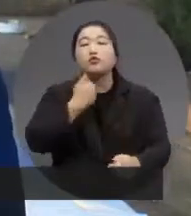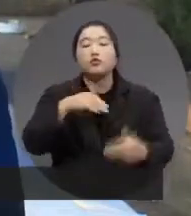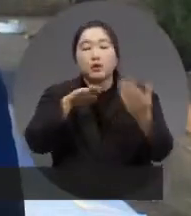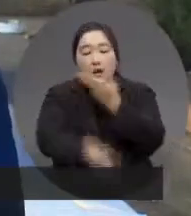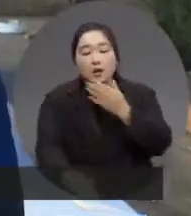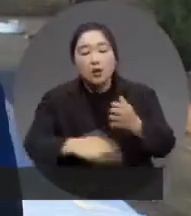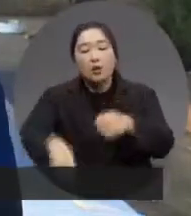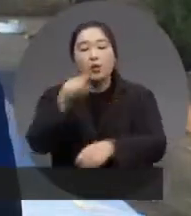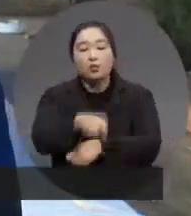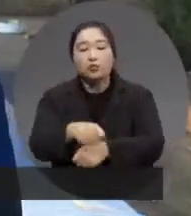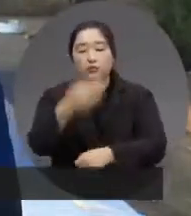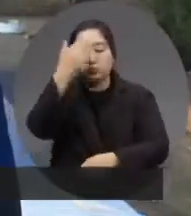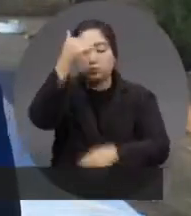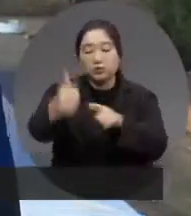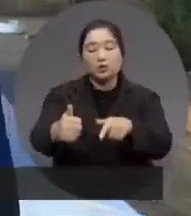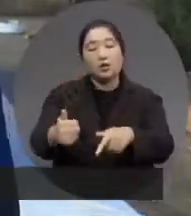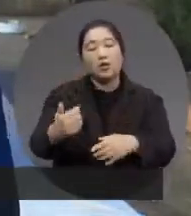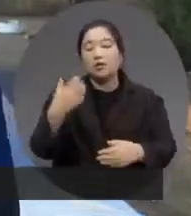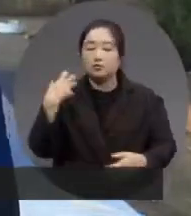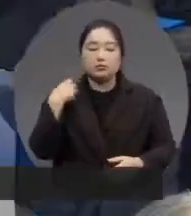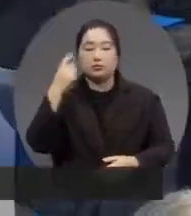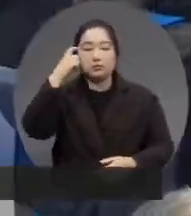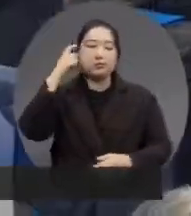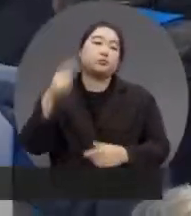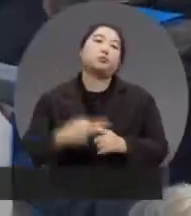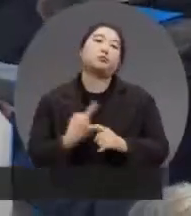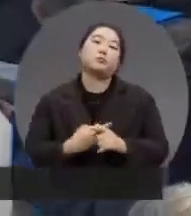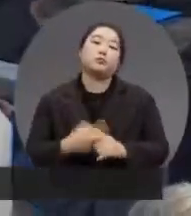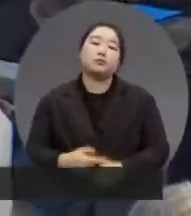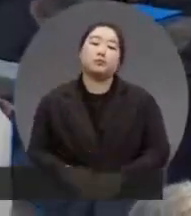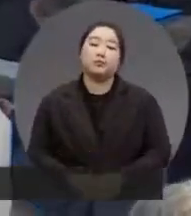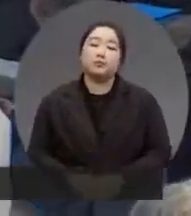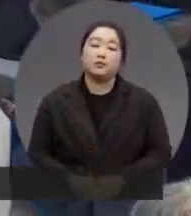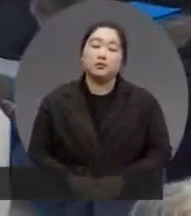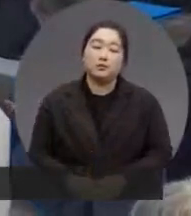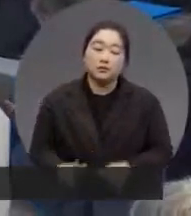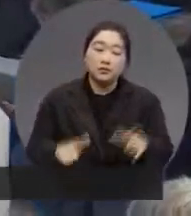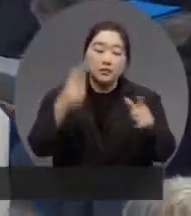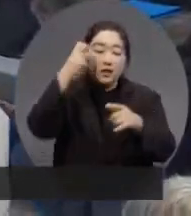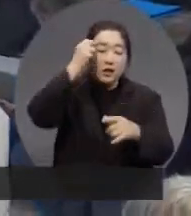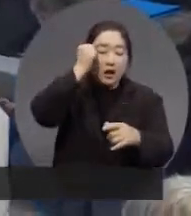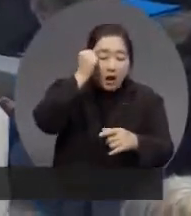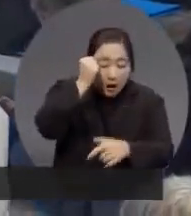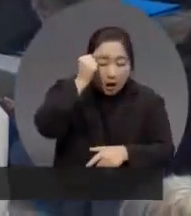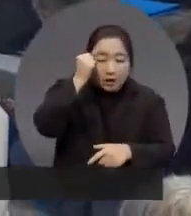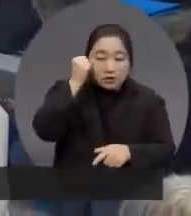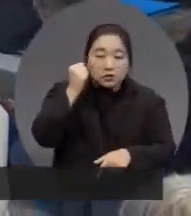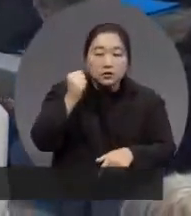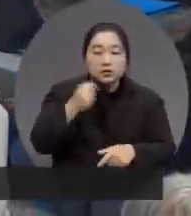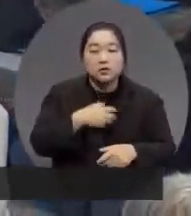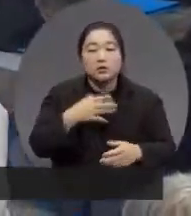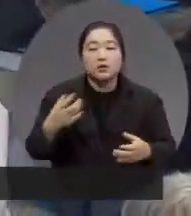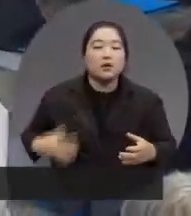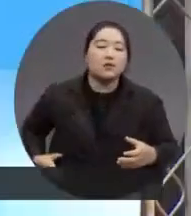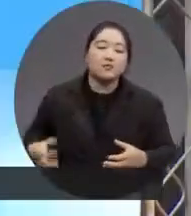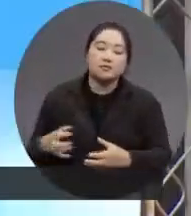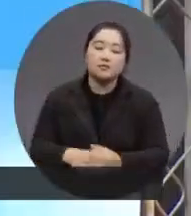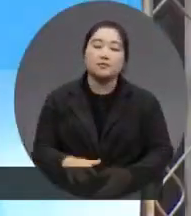최고 책임자들은 거기에 대한 책임의식이 좀 떨어지지 않을까. 그날의 기억이 생생한 생존자들도 목소리를